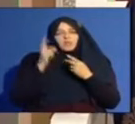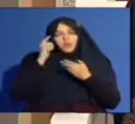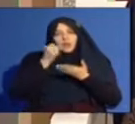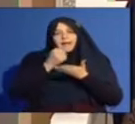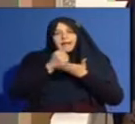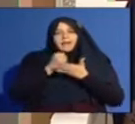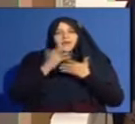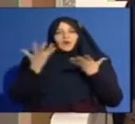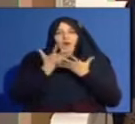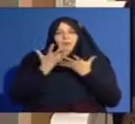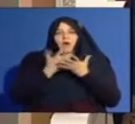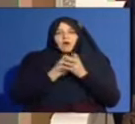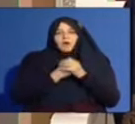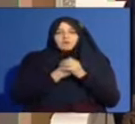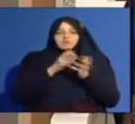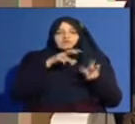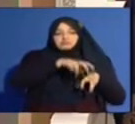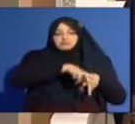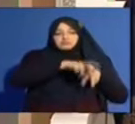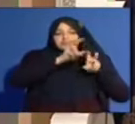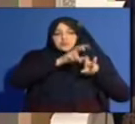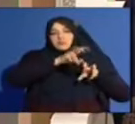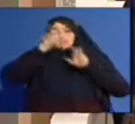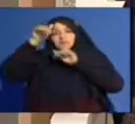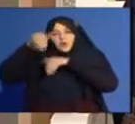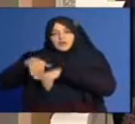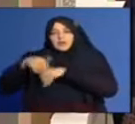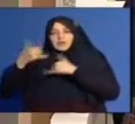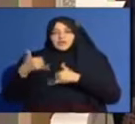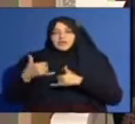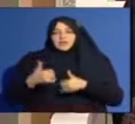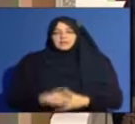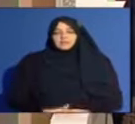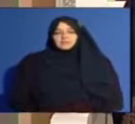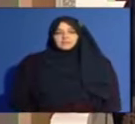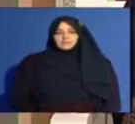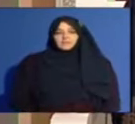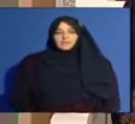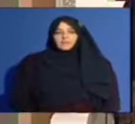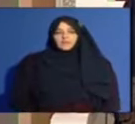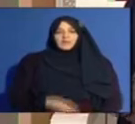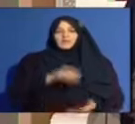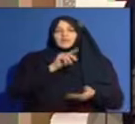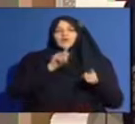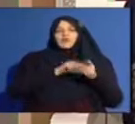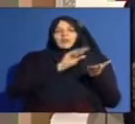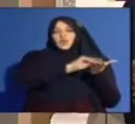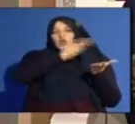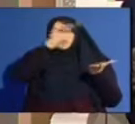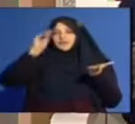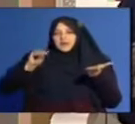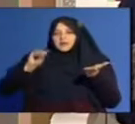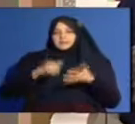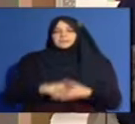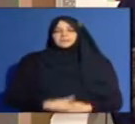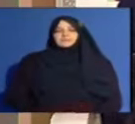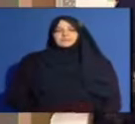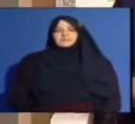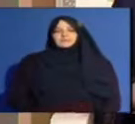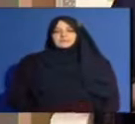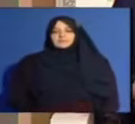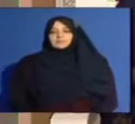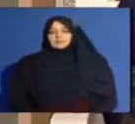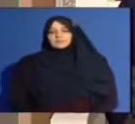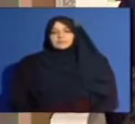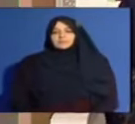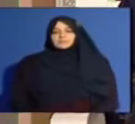في طريقة الدفن ان شاء الله في الوطن الام. واضح. هل هناك اتصال لحياة